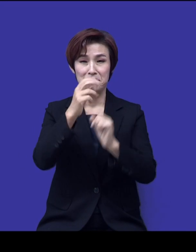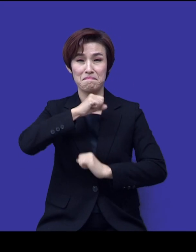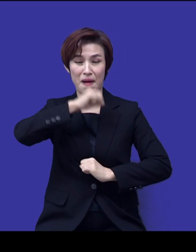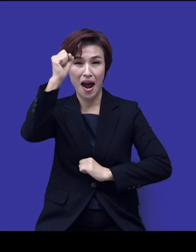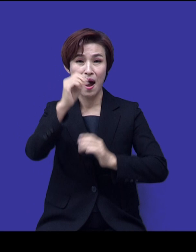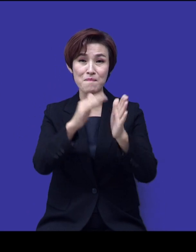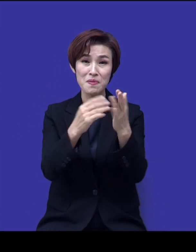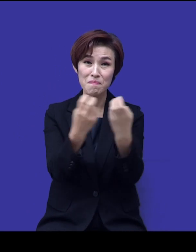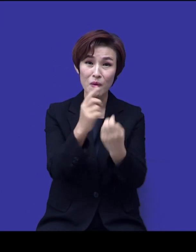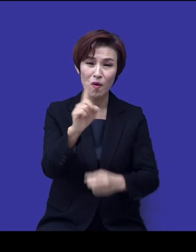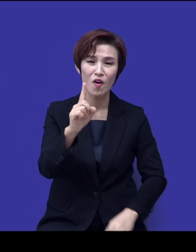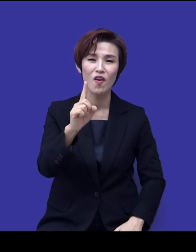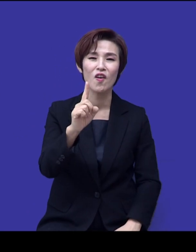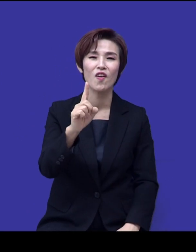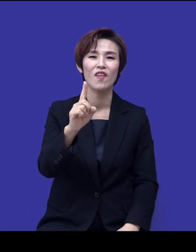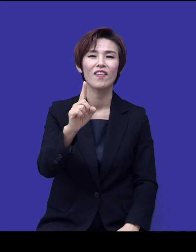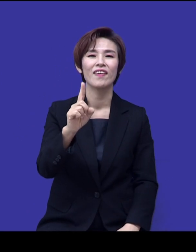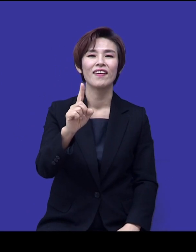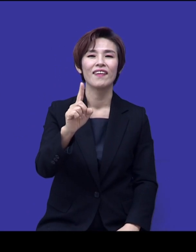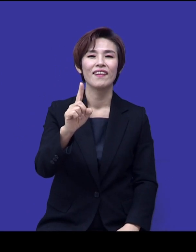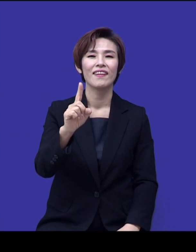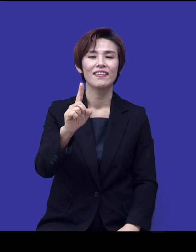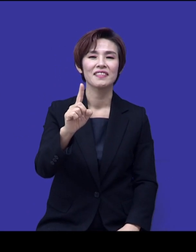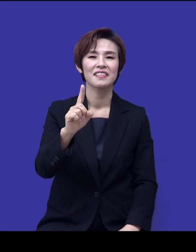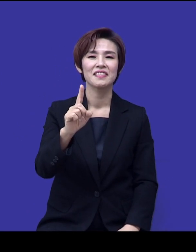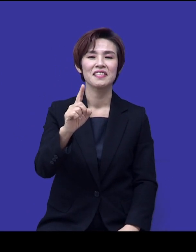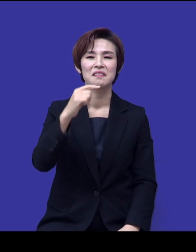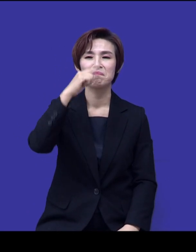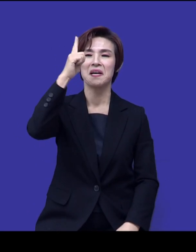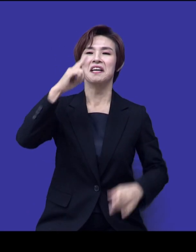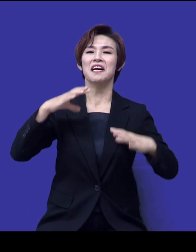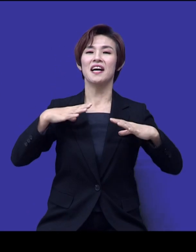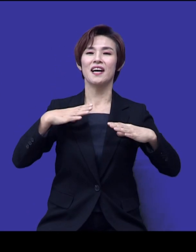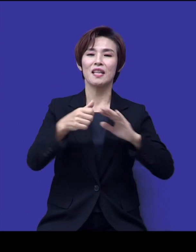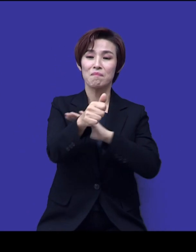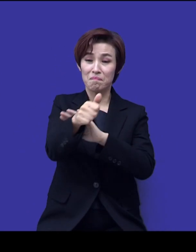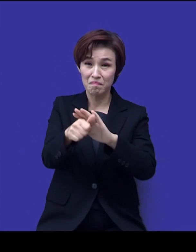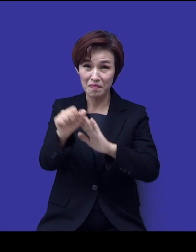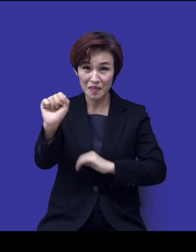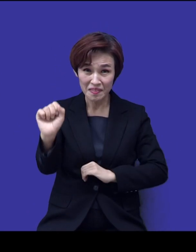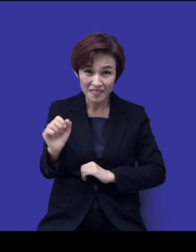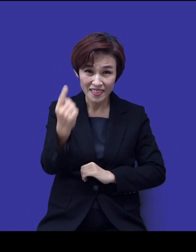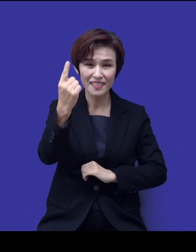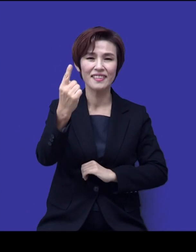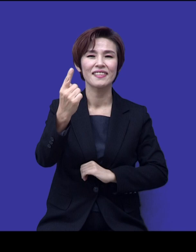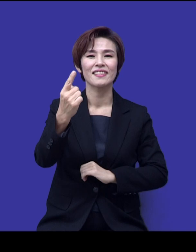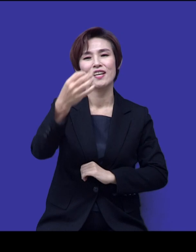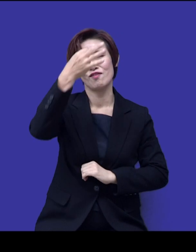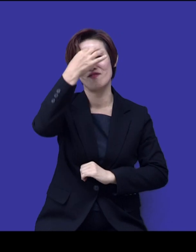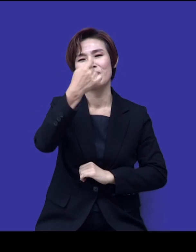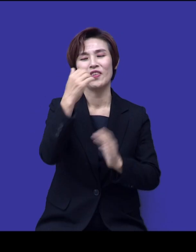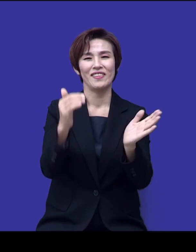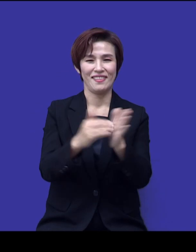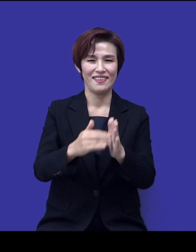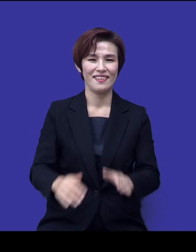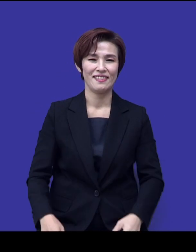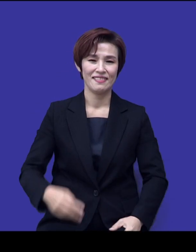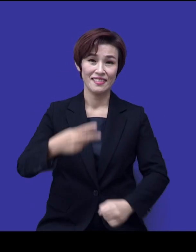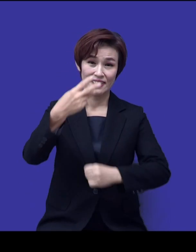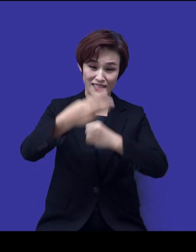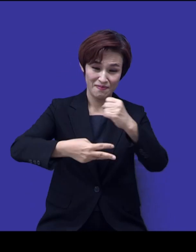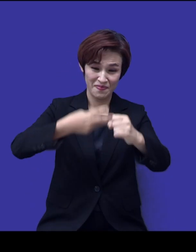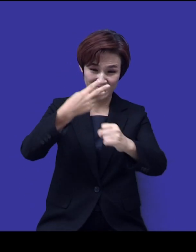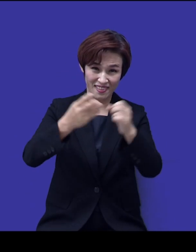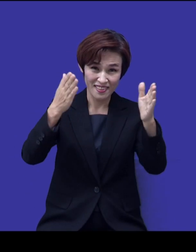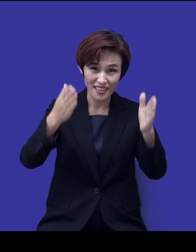삼수의 비결. 그러니까 삼수라는 시간을 통해서 하나님께서 이 드라마 PD로서 갖춰야 될 덕목이랄까 예. 그런 것들 다 준비를